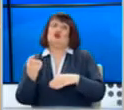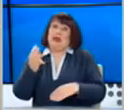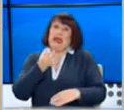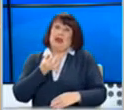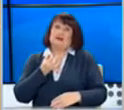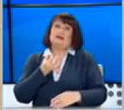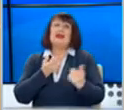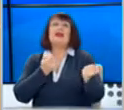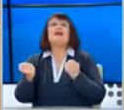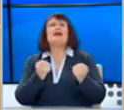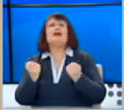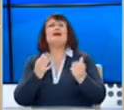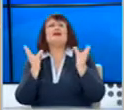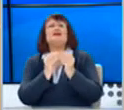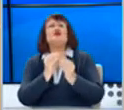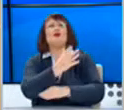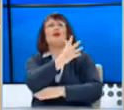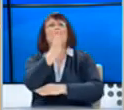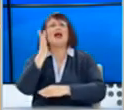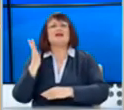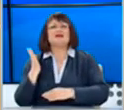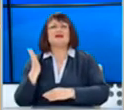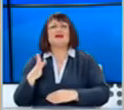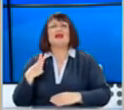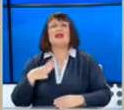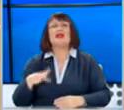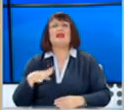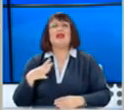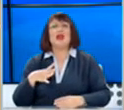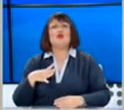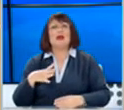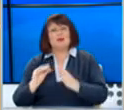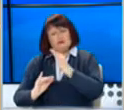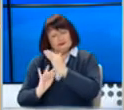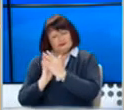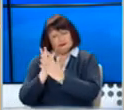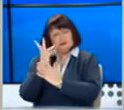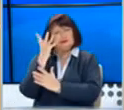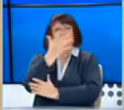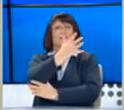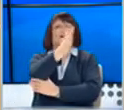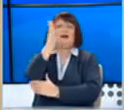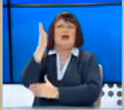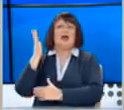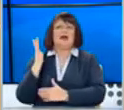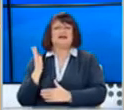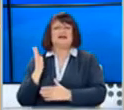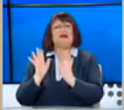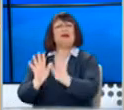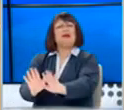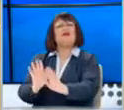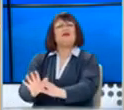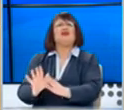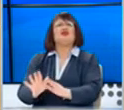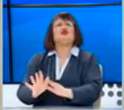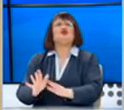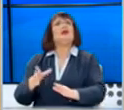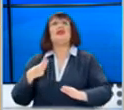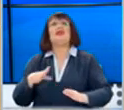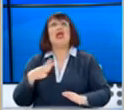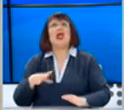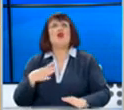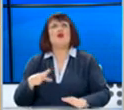με τη διαχείριση των δασών. Θέλουμε ή δεν θέλουμε παραγωγικά δάση? Θέλουμε δάση τα οποία να είναι παντελώς εγκαταλειμμένα ή θέλουμε δάση τα οποία